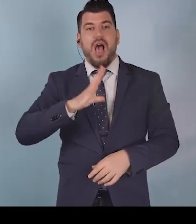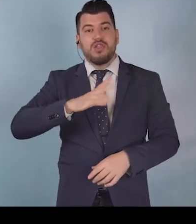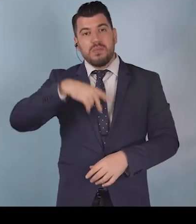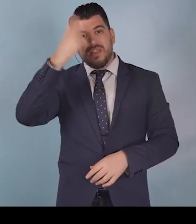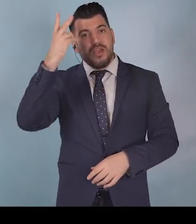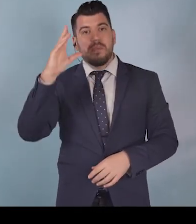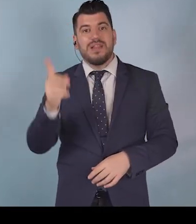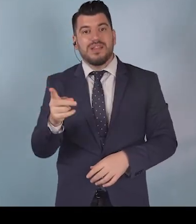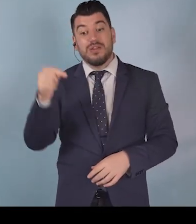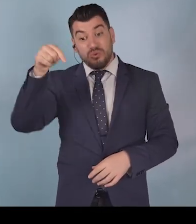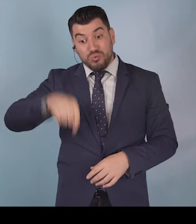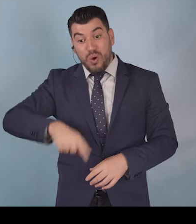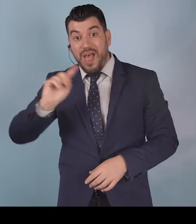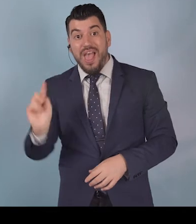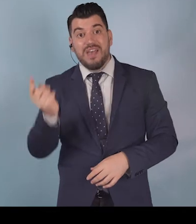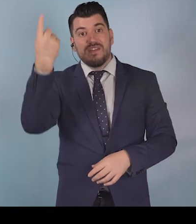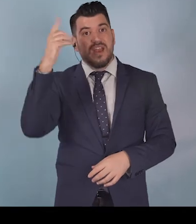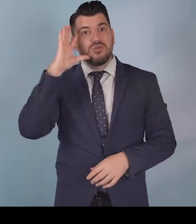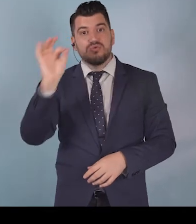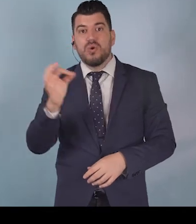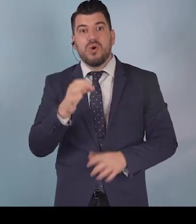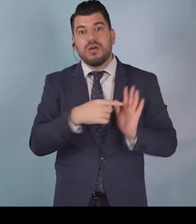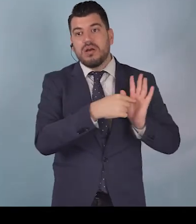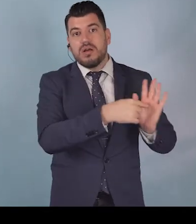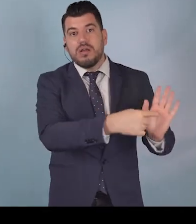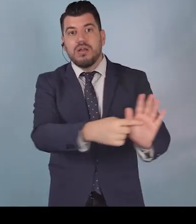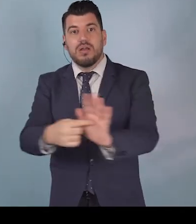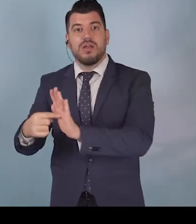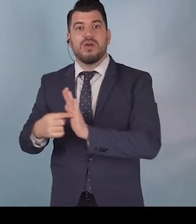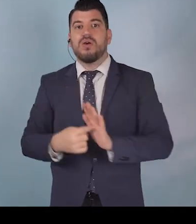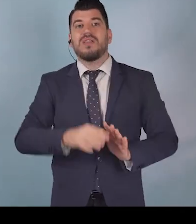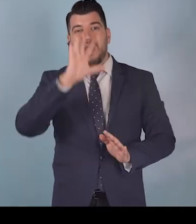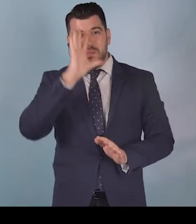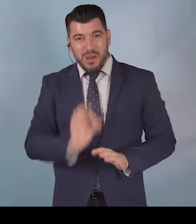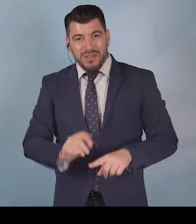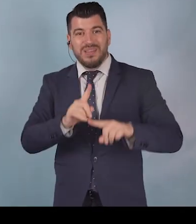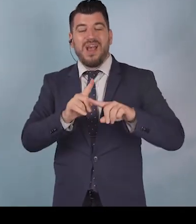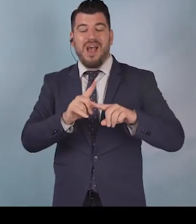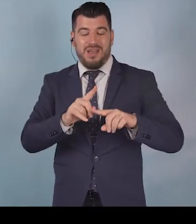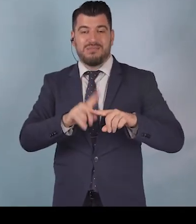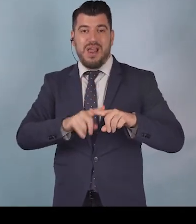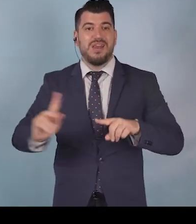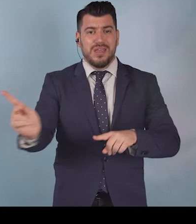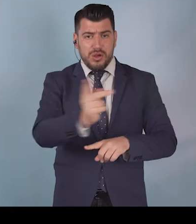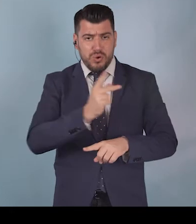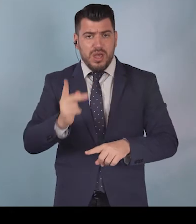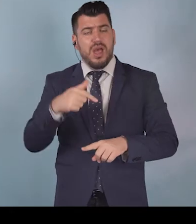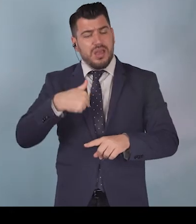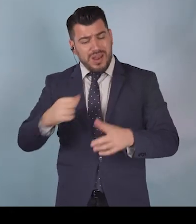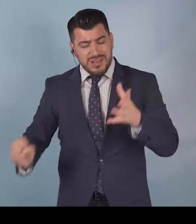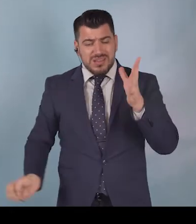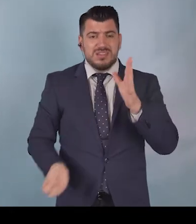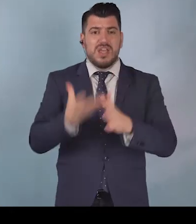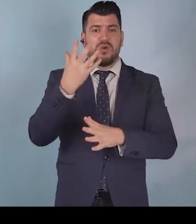τώρα είναι η ευκαιρία για να δείξουμε ότι όντως είμαστε μια κοινωνία σύγχρονη, ευρωπαϊκή,